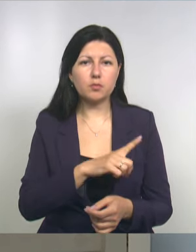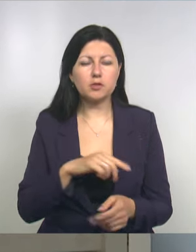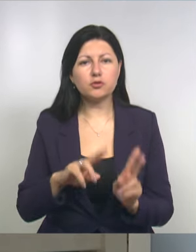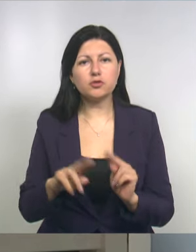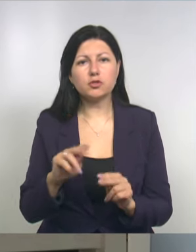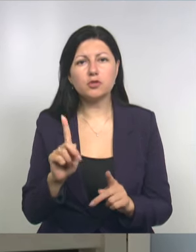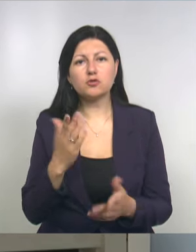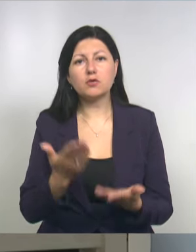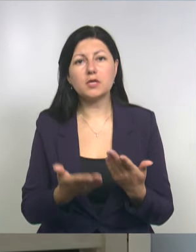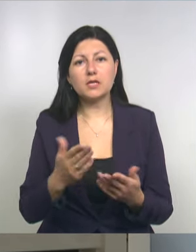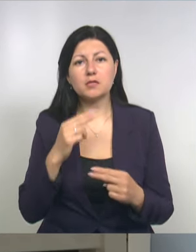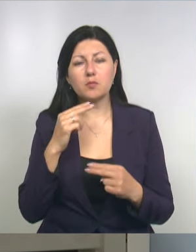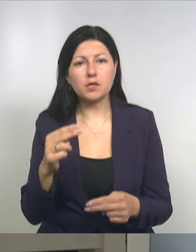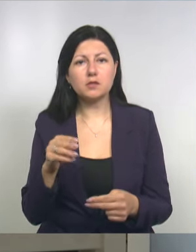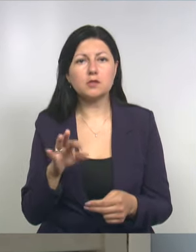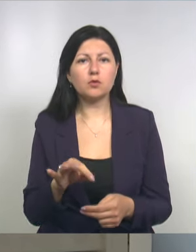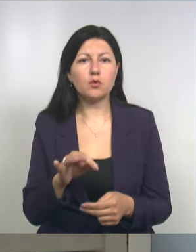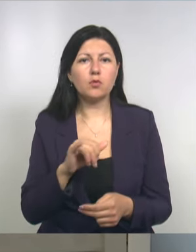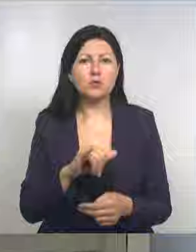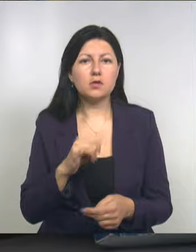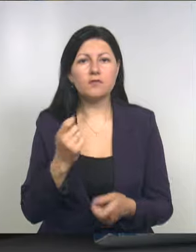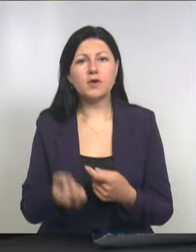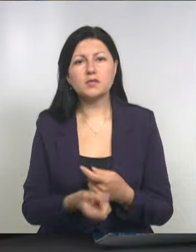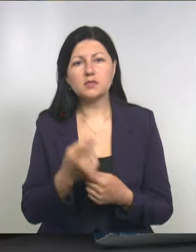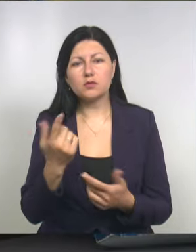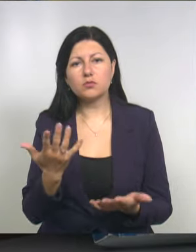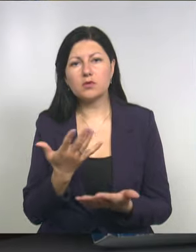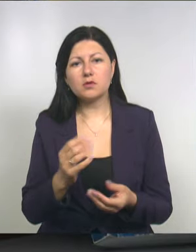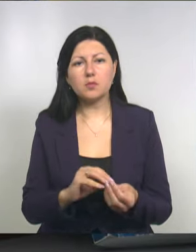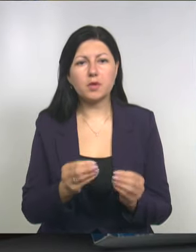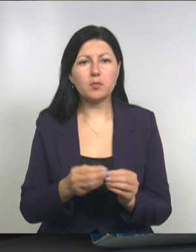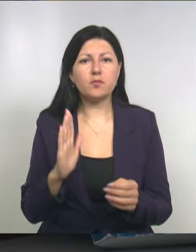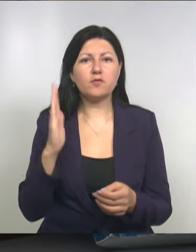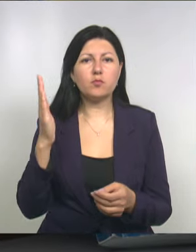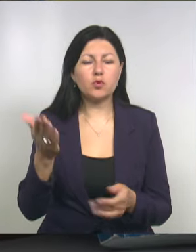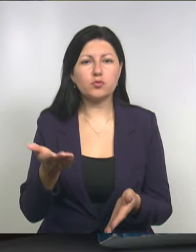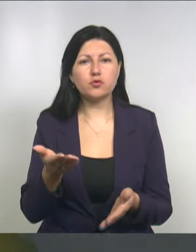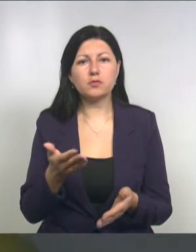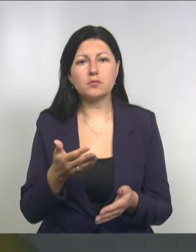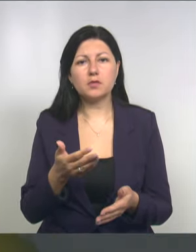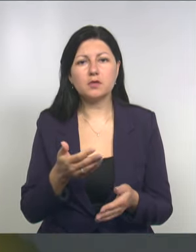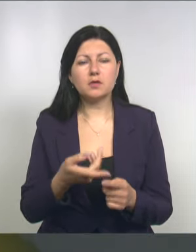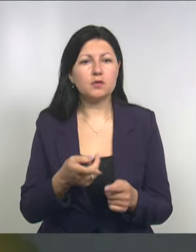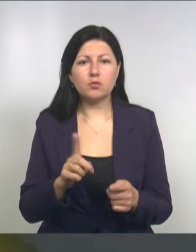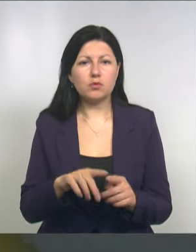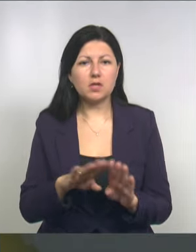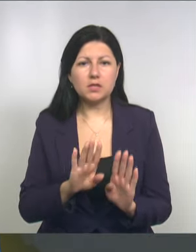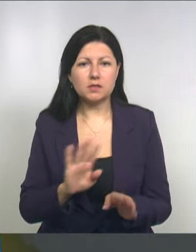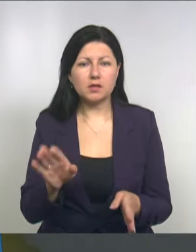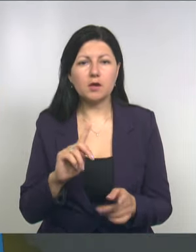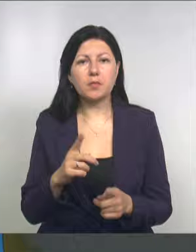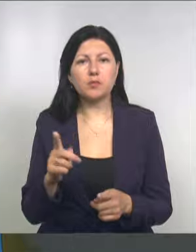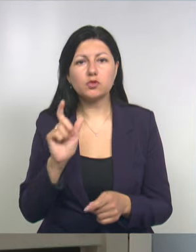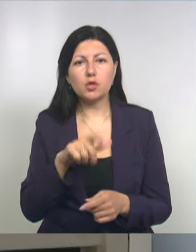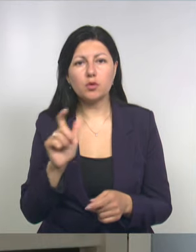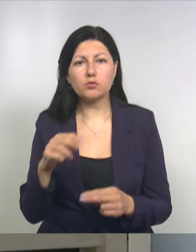что если они обратятся, то у них возникнут какие-то проблемы в будущем. Но это далеко не так, потому что